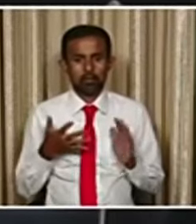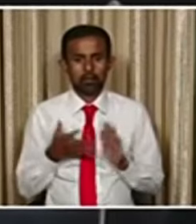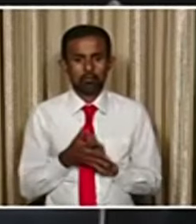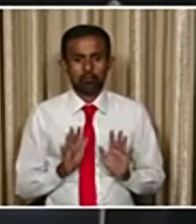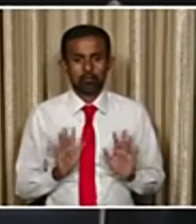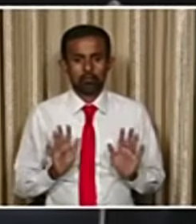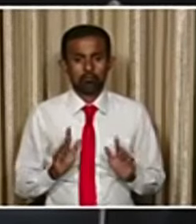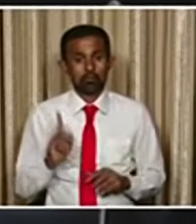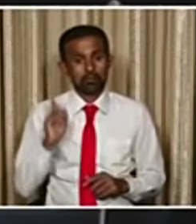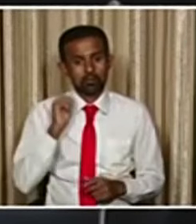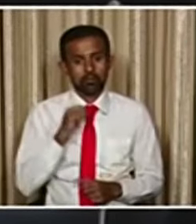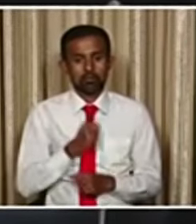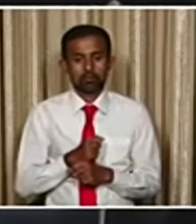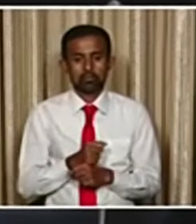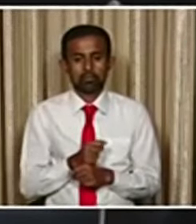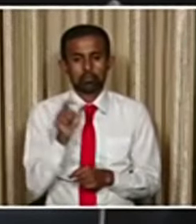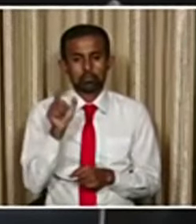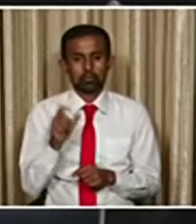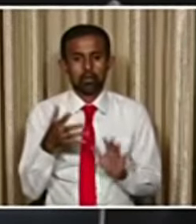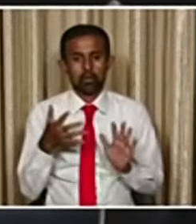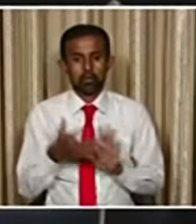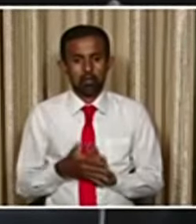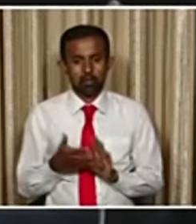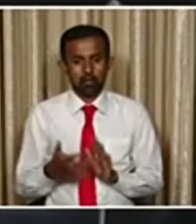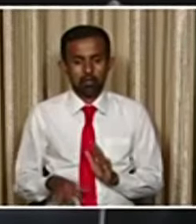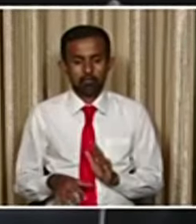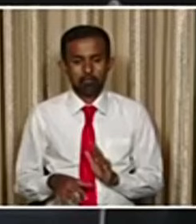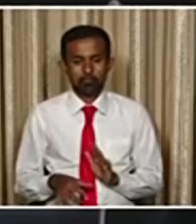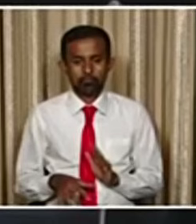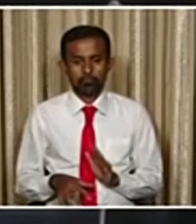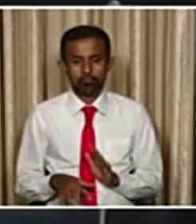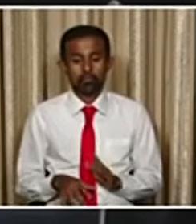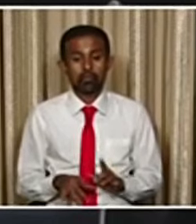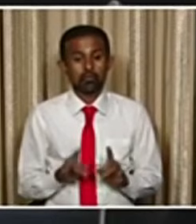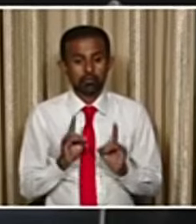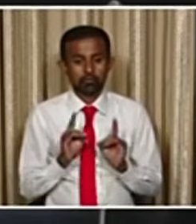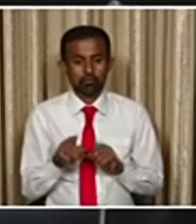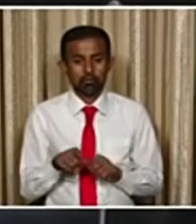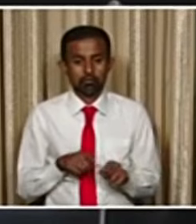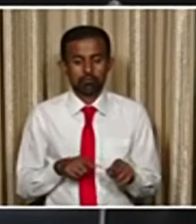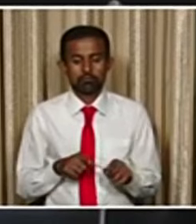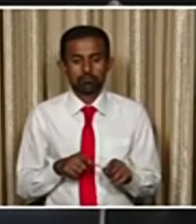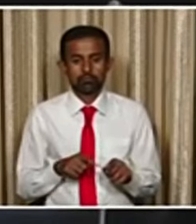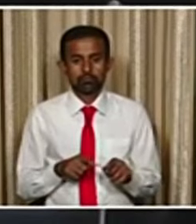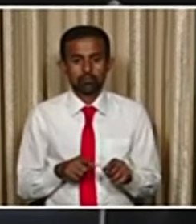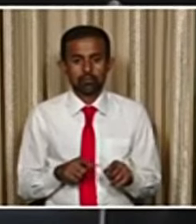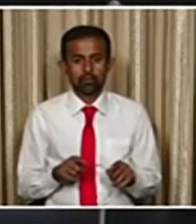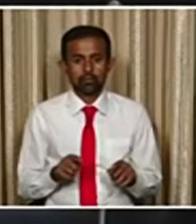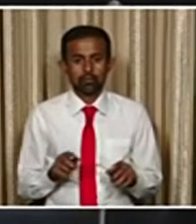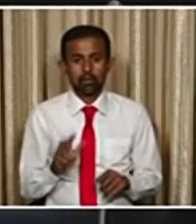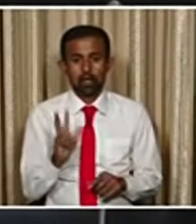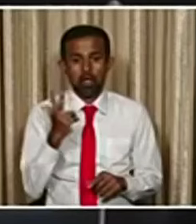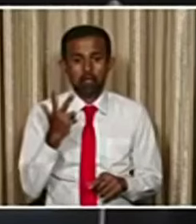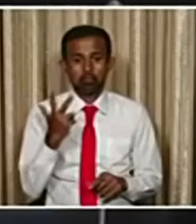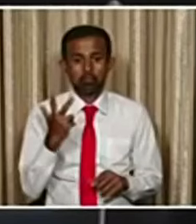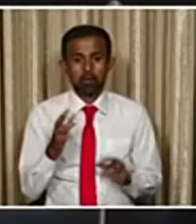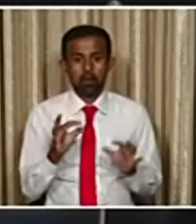ಅಡುಪಾಡು ಅನ್ನವೇ ಏ ಕಾಲೇ ಆಂಡು ಕರಪು ಯಾಕರಪು ಅಡುಪಾಡುವ ಏ ಅಡುಪಾಡುವಟ ಅನುವ ಅಸುವ